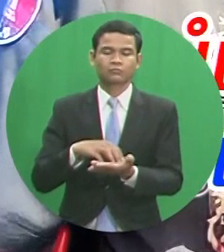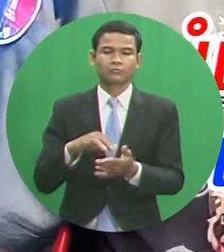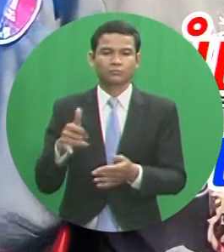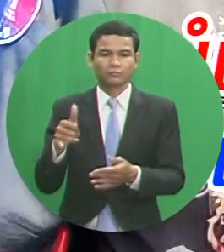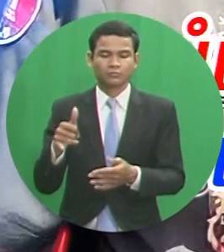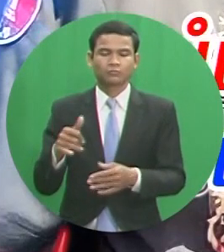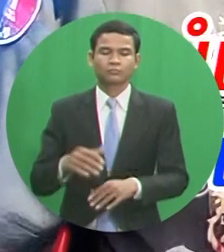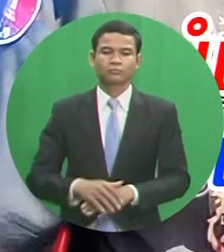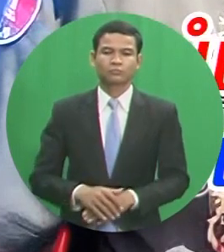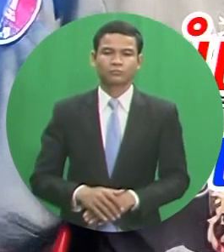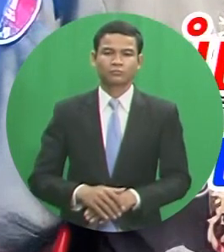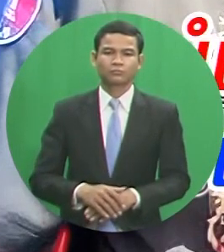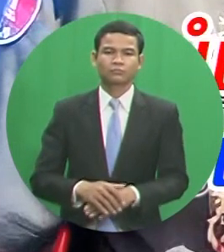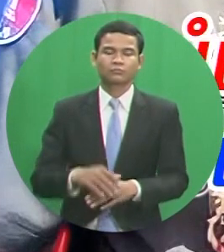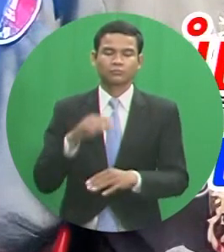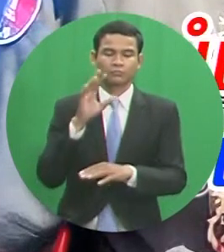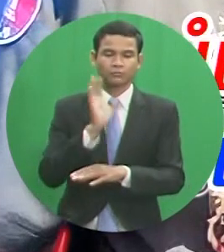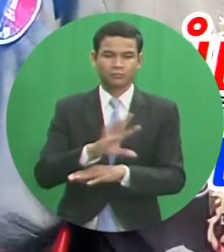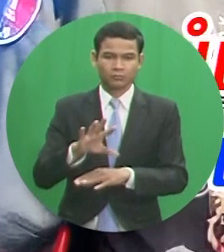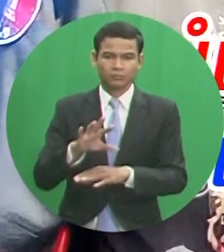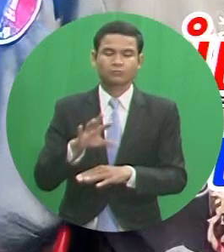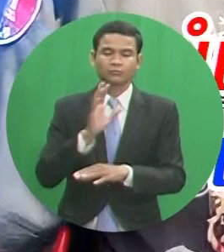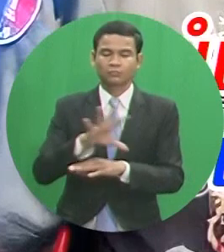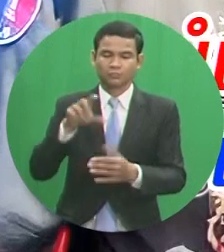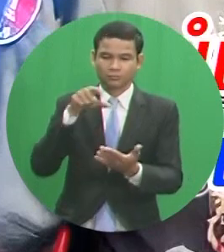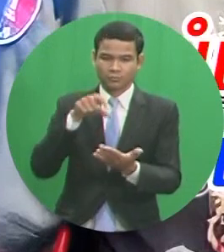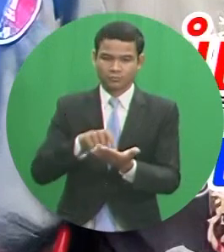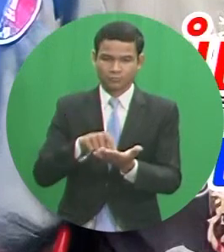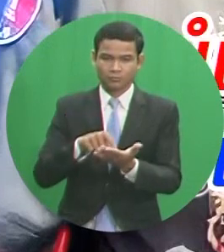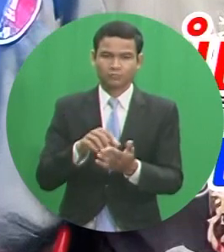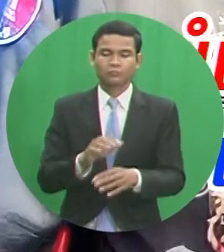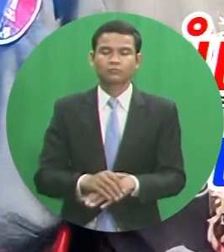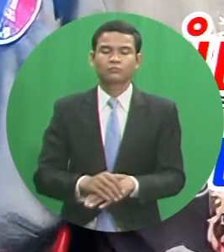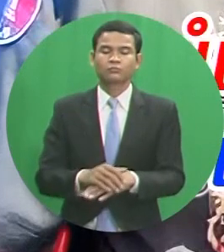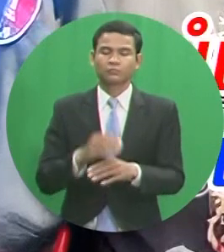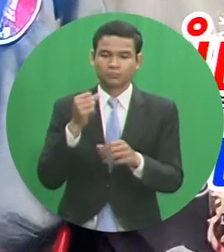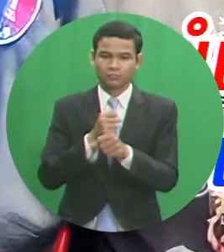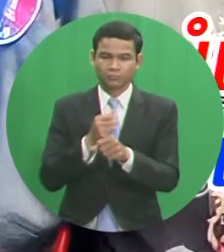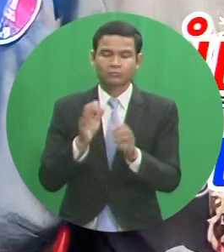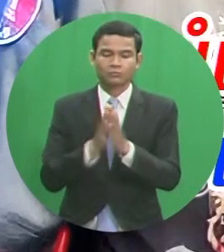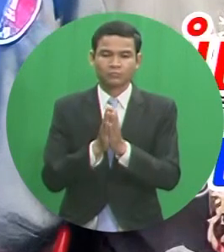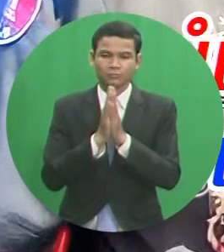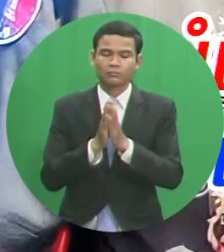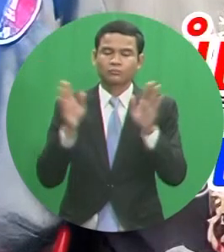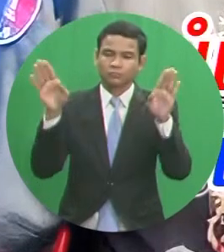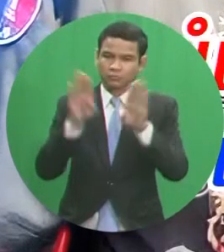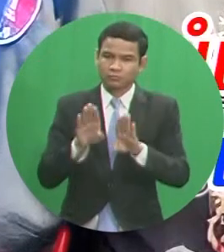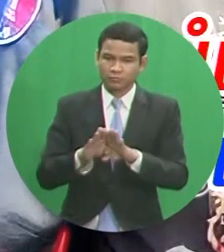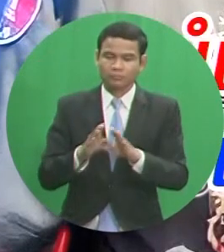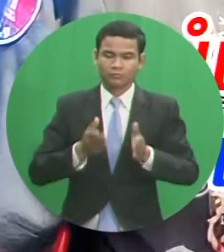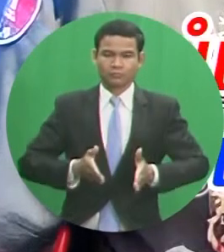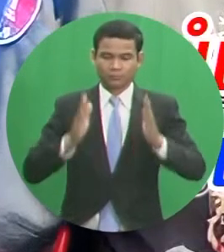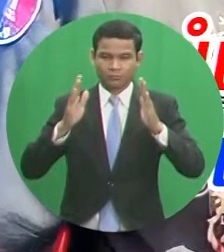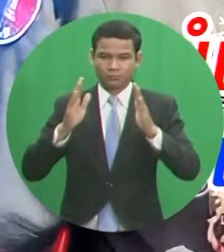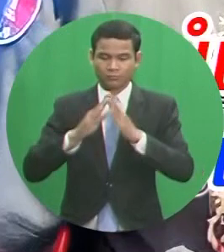ក៏អភិបាលដូចខេត្តកណ្ដាលដែលត្រូវធ្វើការស្នើសុំបិទកាស៊ីណូស្អី